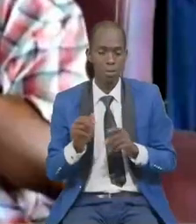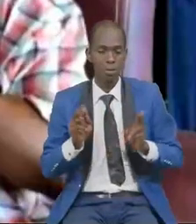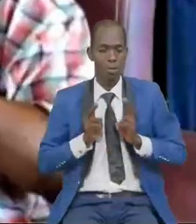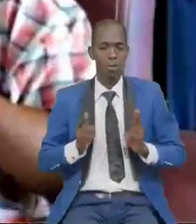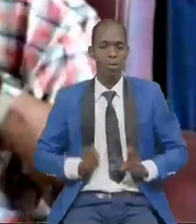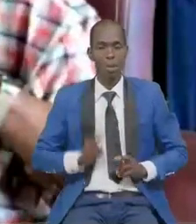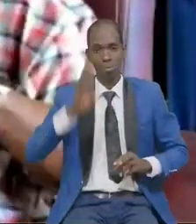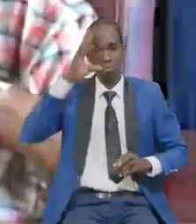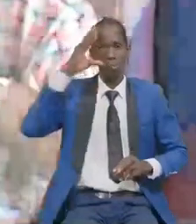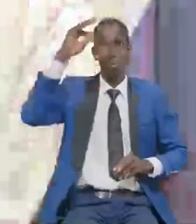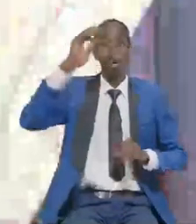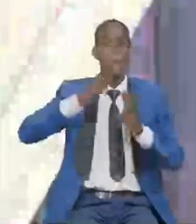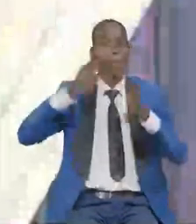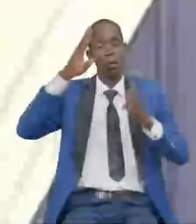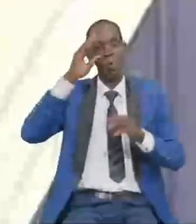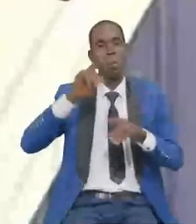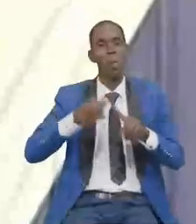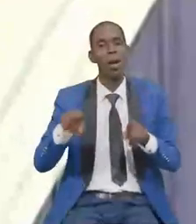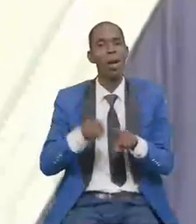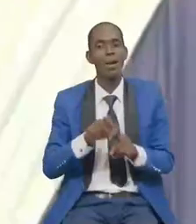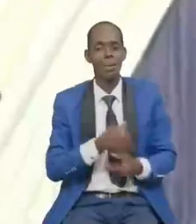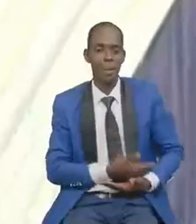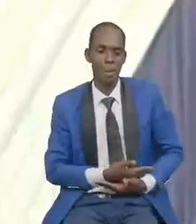bébé. Et il est né,